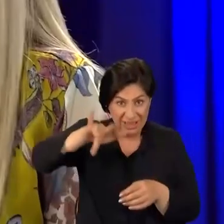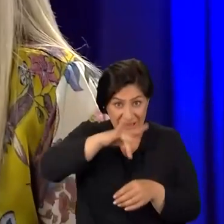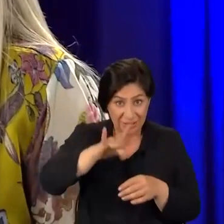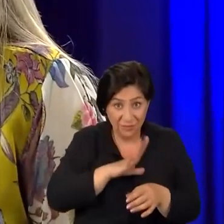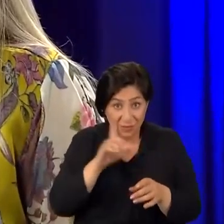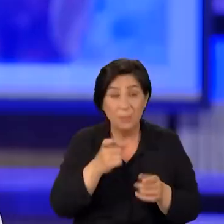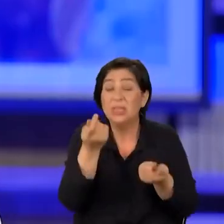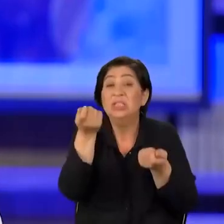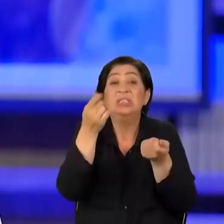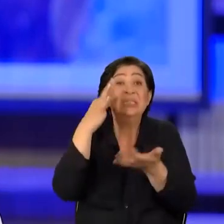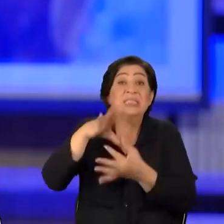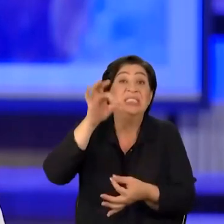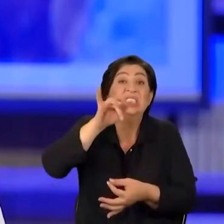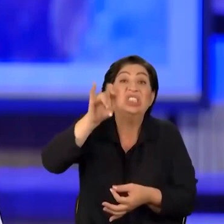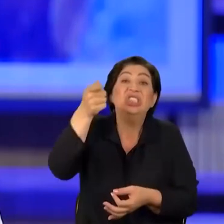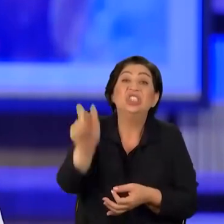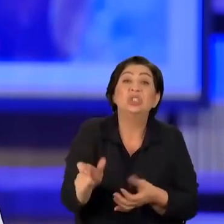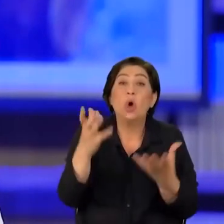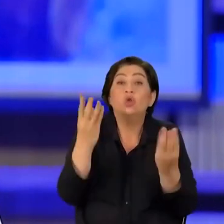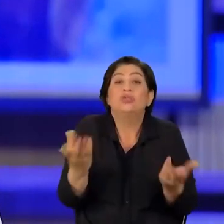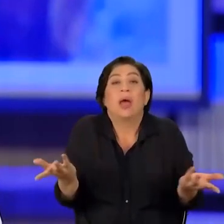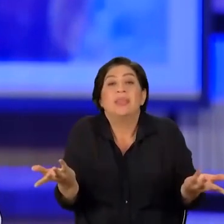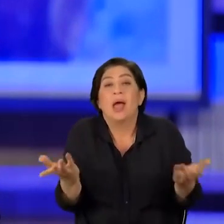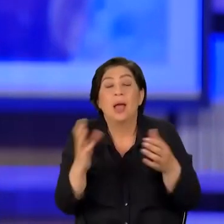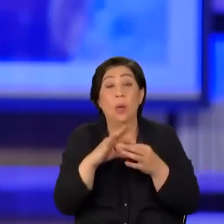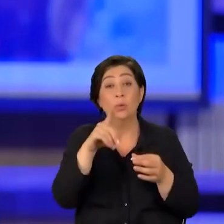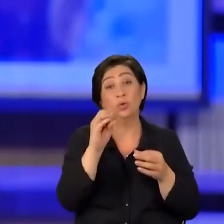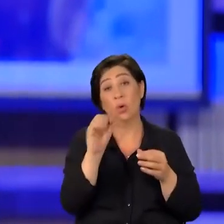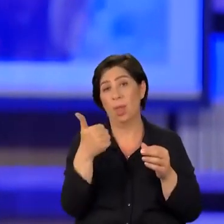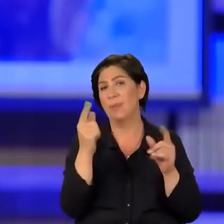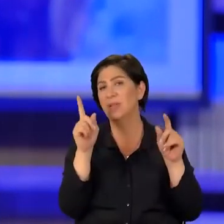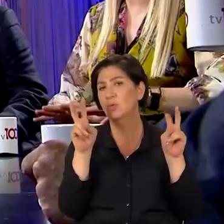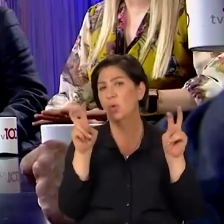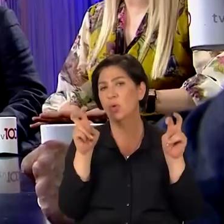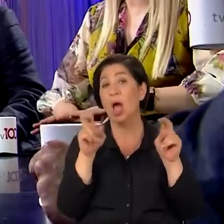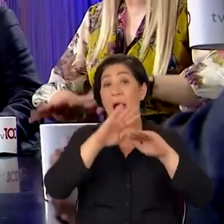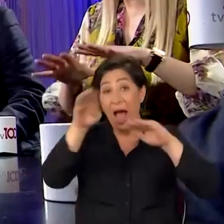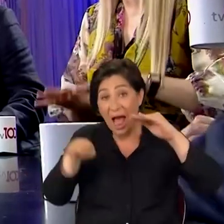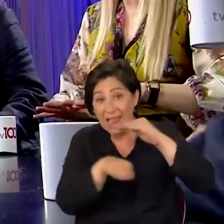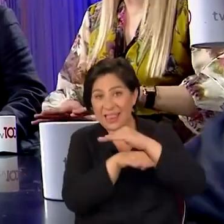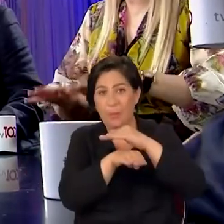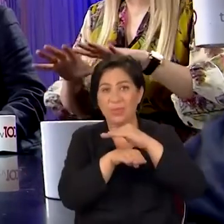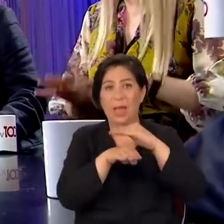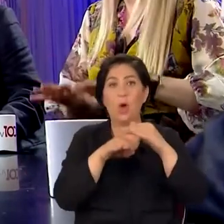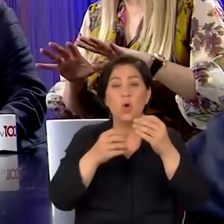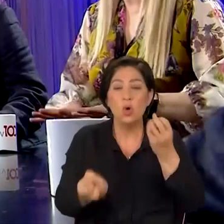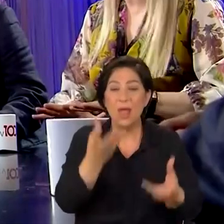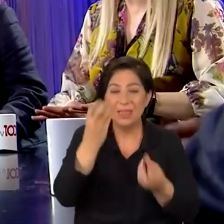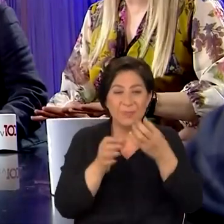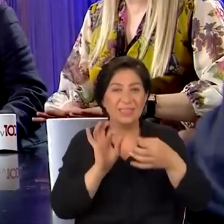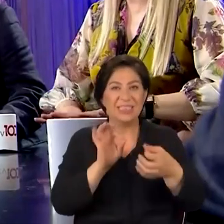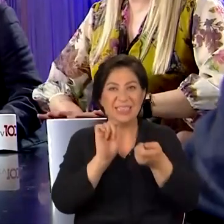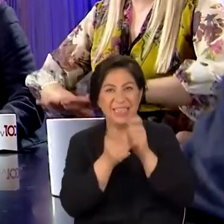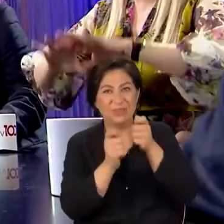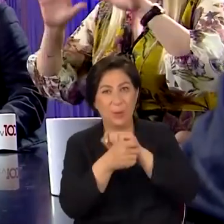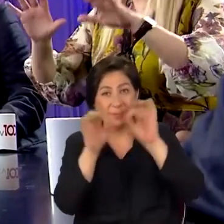birisinin niye işçi olacağı da tabii ki ama bu çok önemli bir mesele. Neden? Çünkü altyapıda yani üretim ilişkilerinde değişiklik olduğu